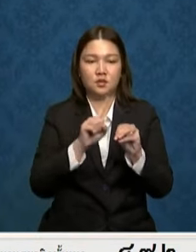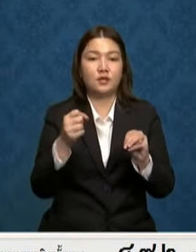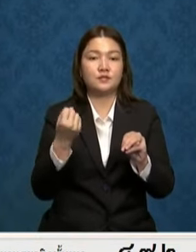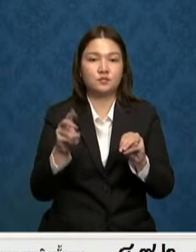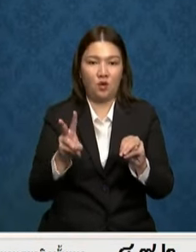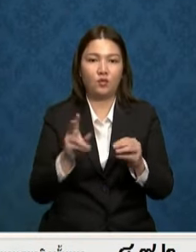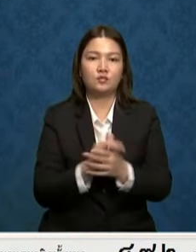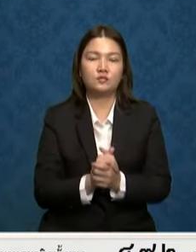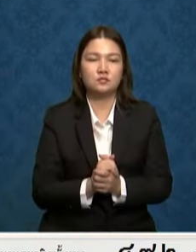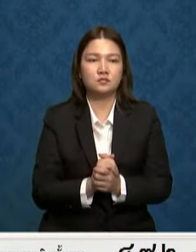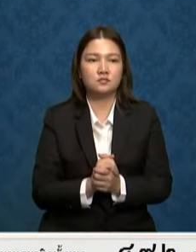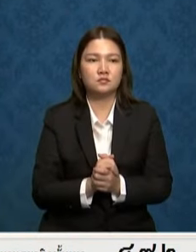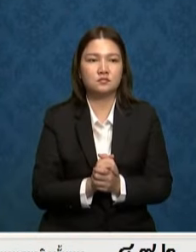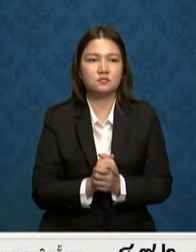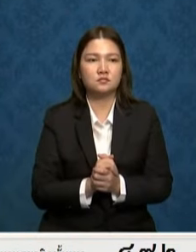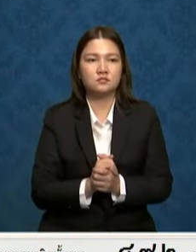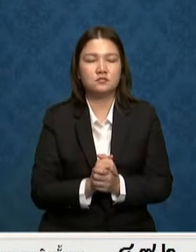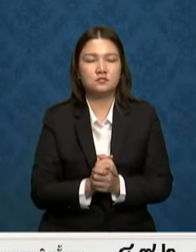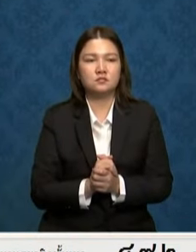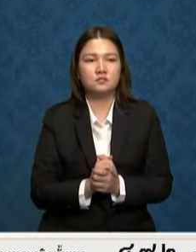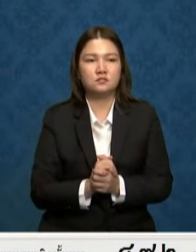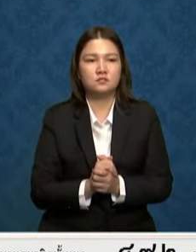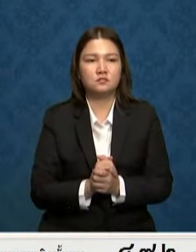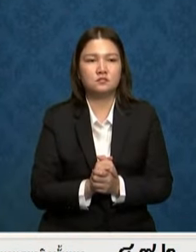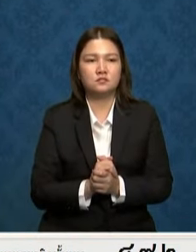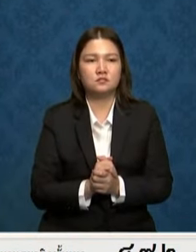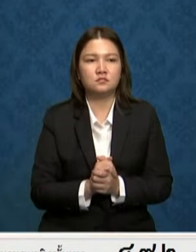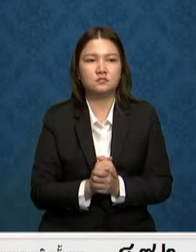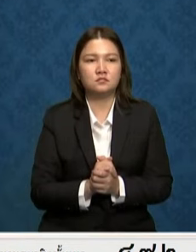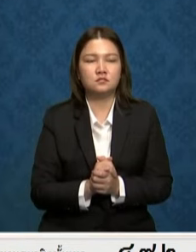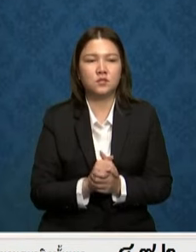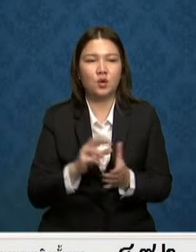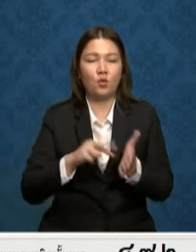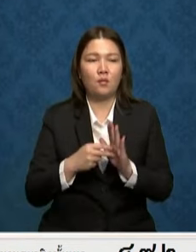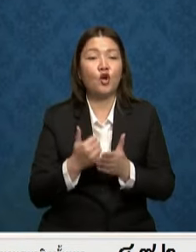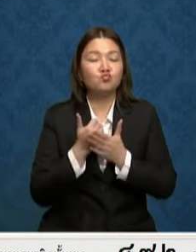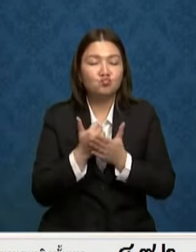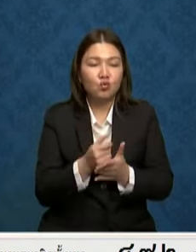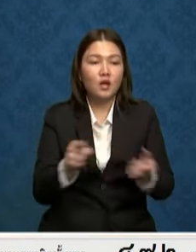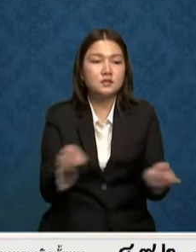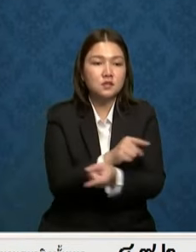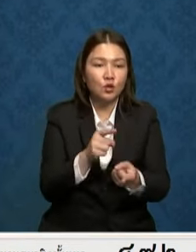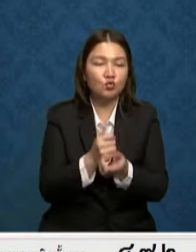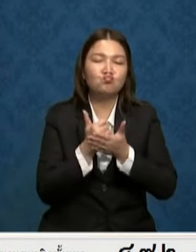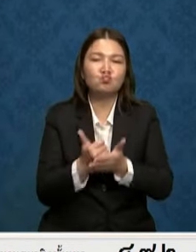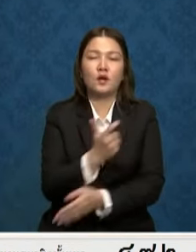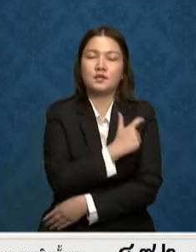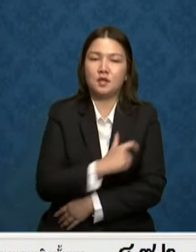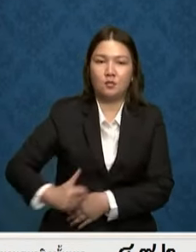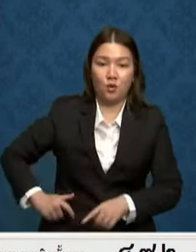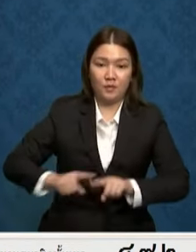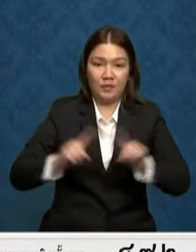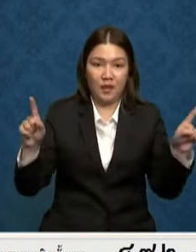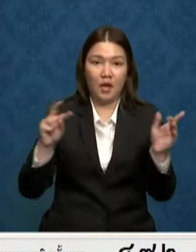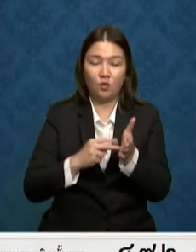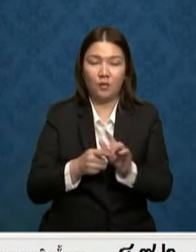ครับหลายคนอาจจะมีความเห็นว่าอันนี้เป็นการเอ่อสร้างสันติสุขหรือว่าปกป้องสถาบันแต่ในขณะเดียวกันสังคม